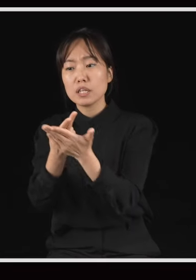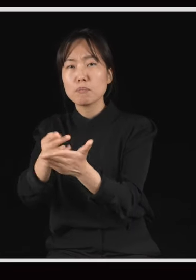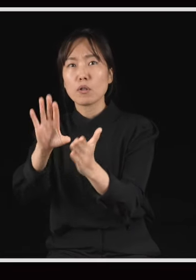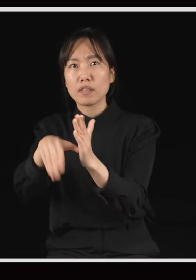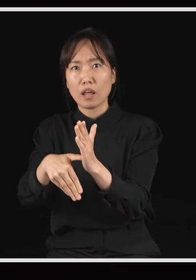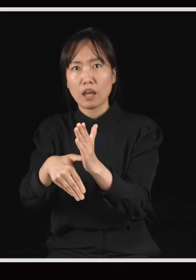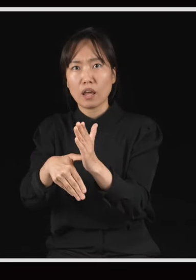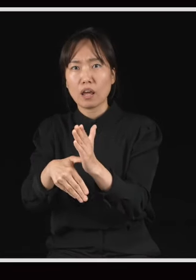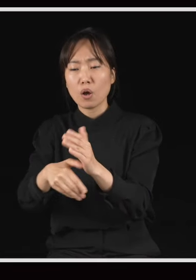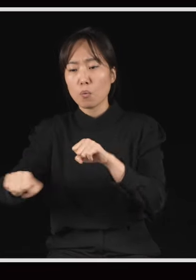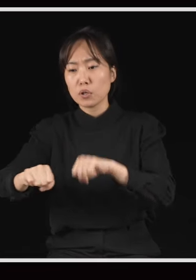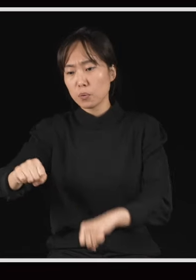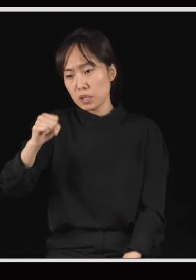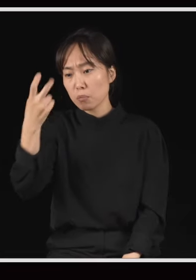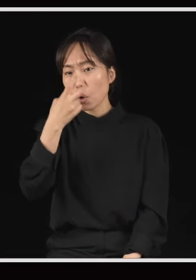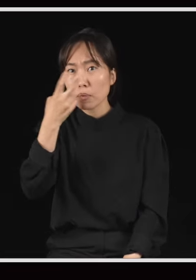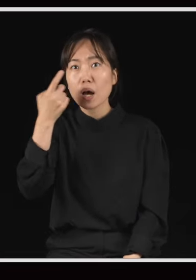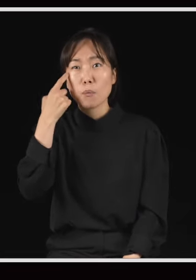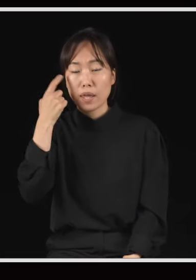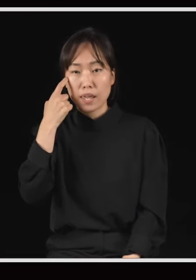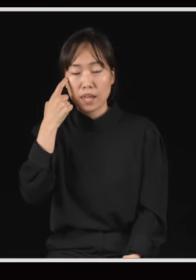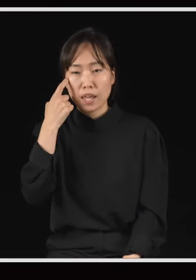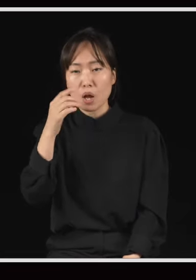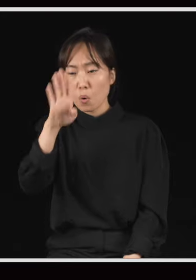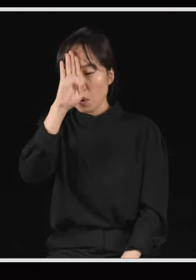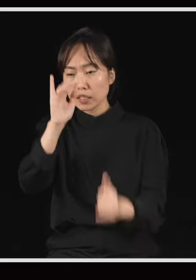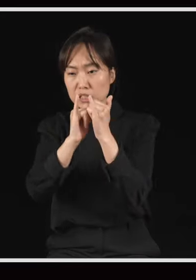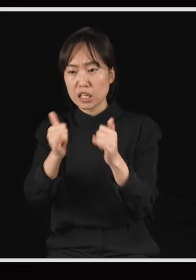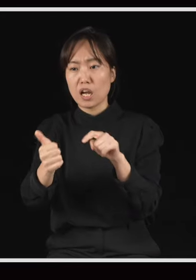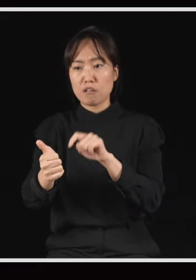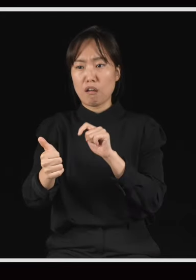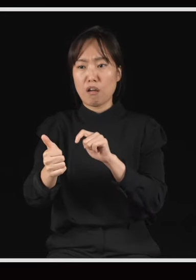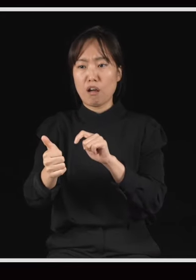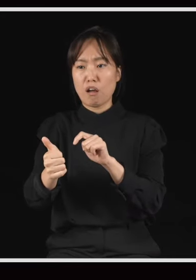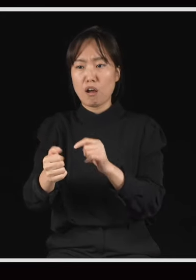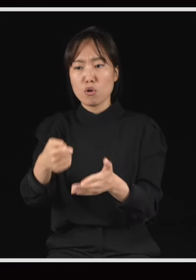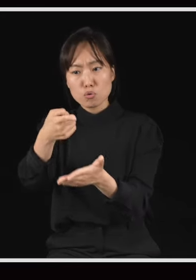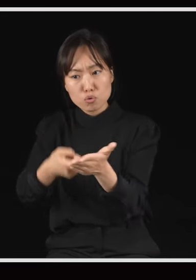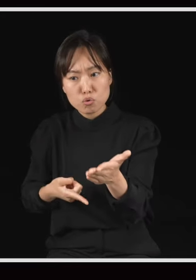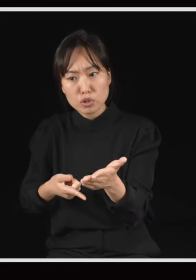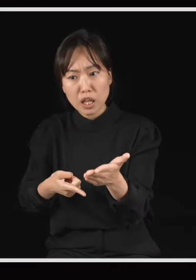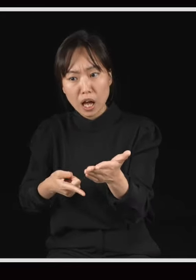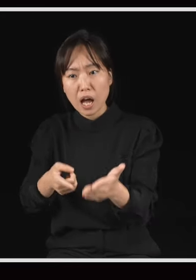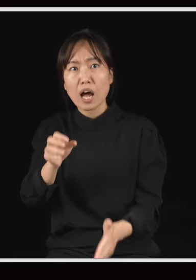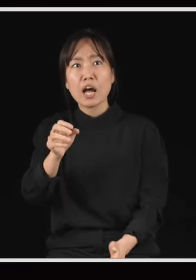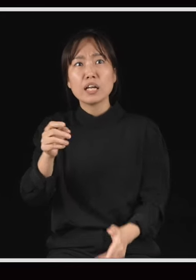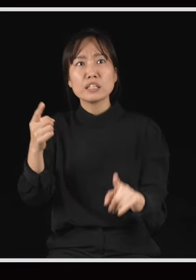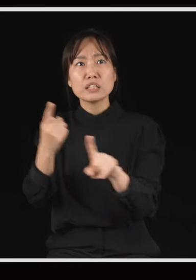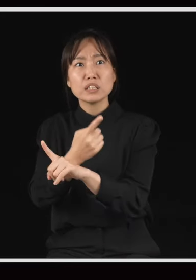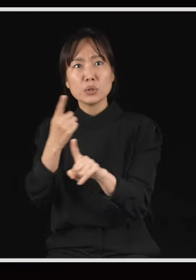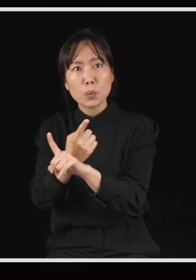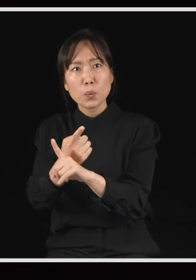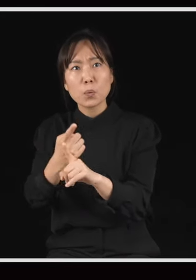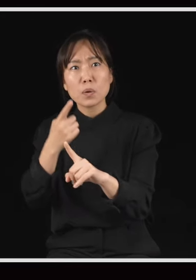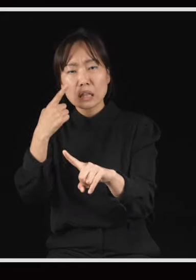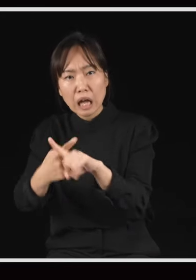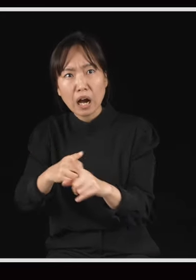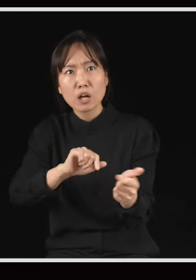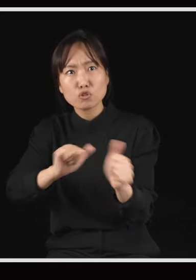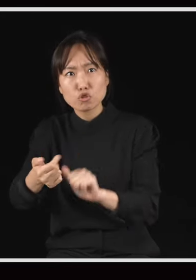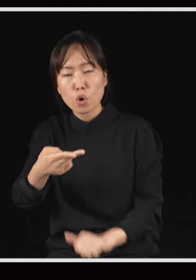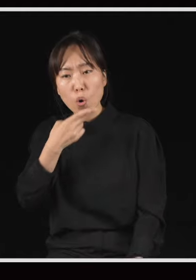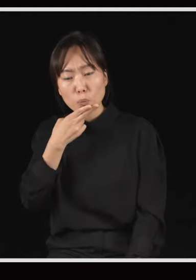우리가 프레일티 인덱스, 그러니까 내재 역량 정도를 측정하는 이유는 이 사람이 과연 이분이 이 수술을 견딜 수 있을까? 이 항암을